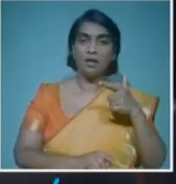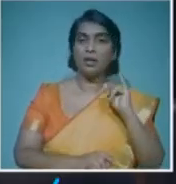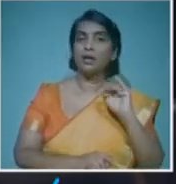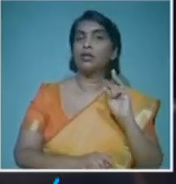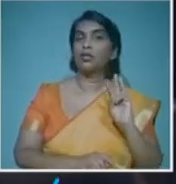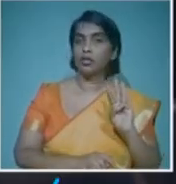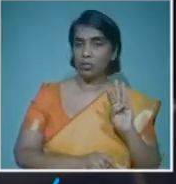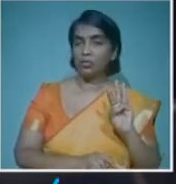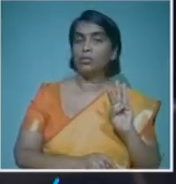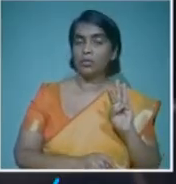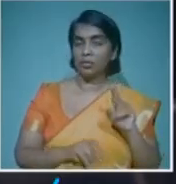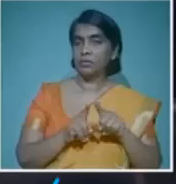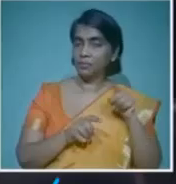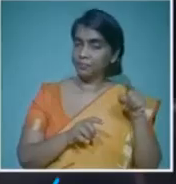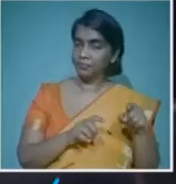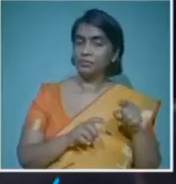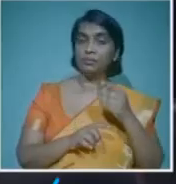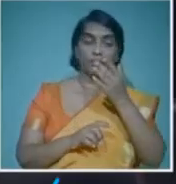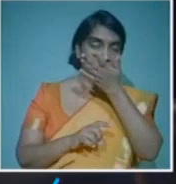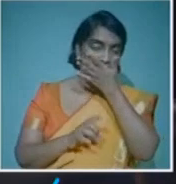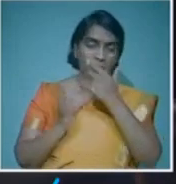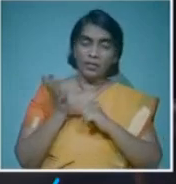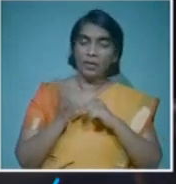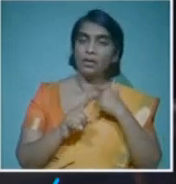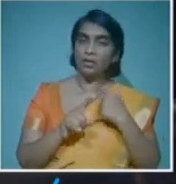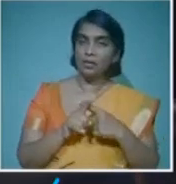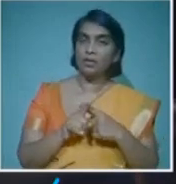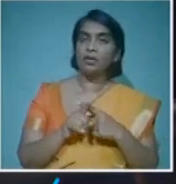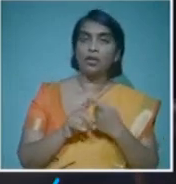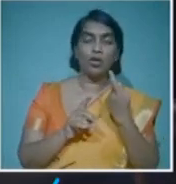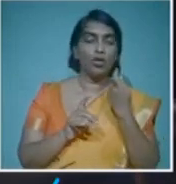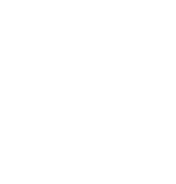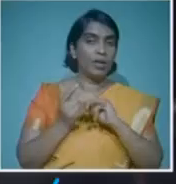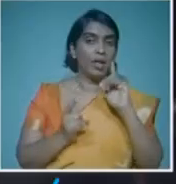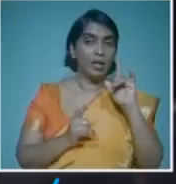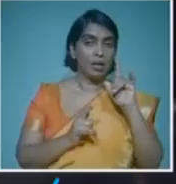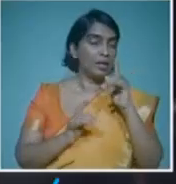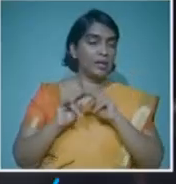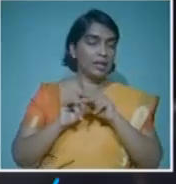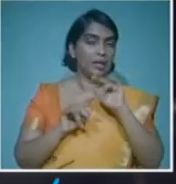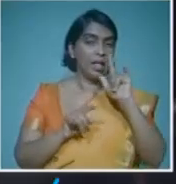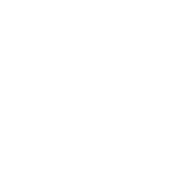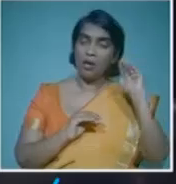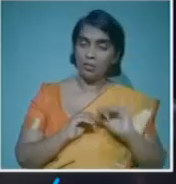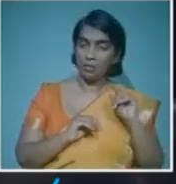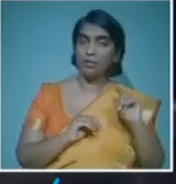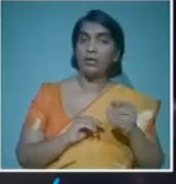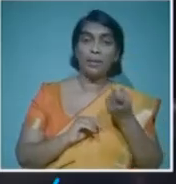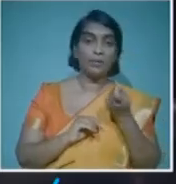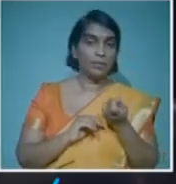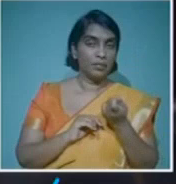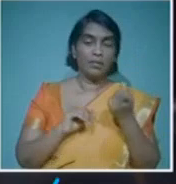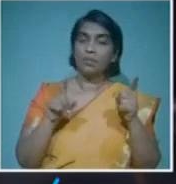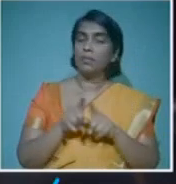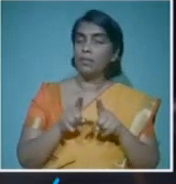16,763ක වගේ ප්‍රමාණයක්. ඒ වගේම සීනි බද්ද සත රුපියල් 40,775කින් අඩු වුණාට සීනි මිල